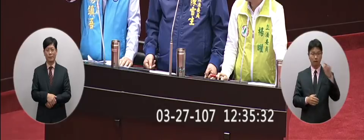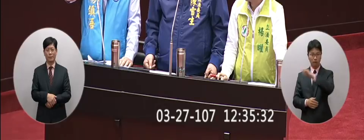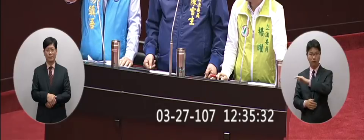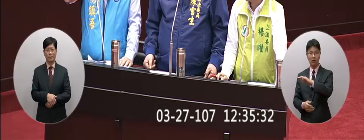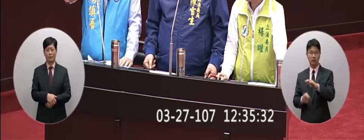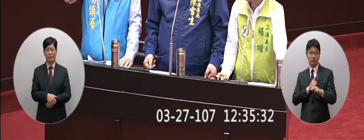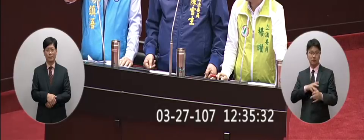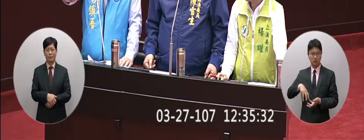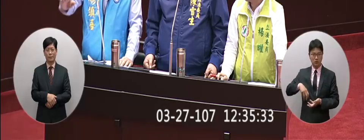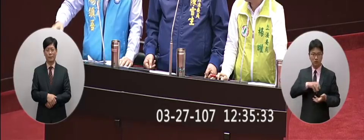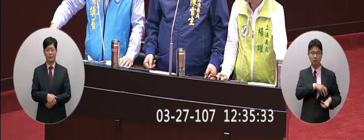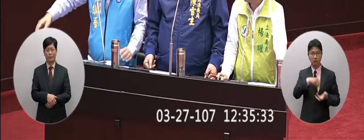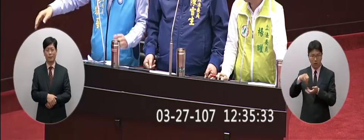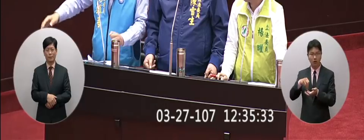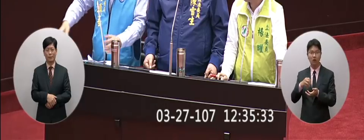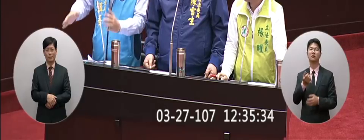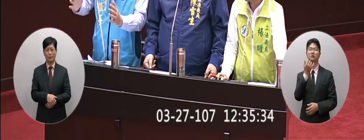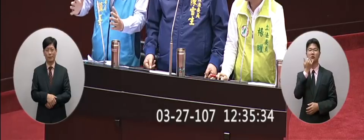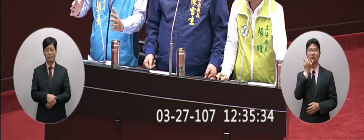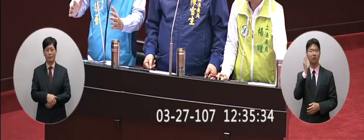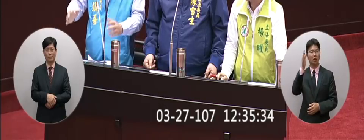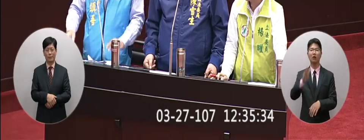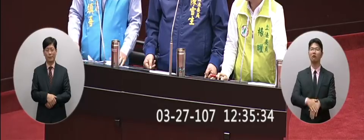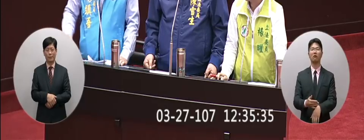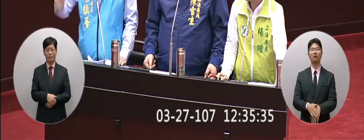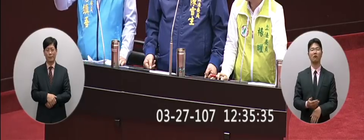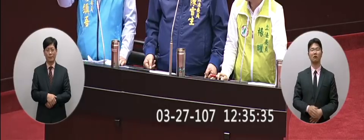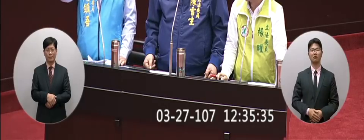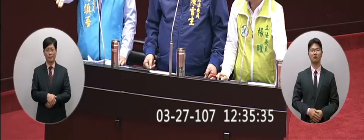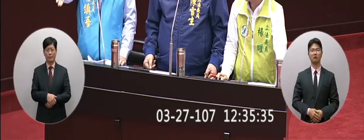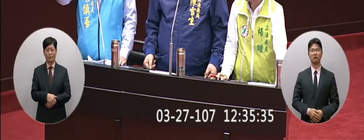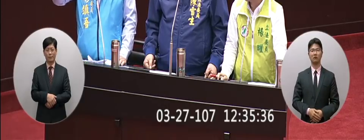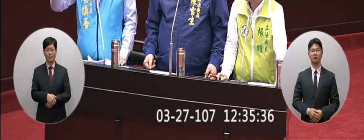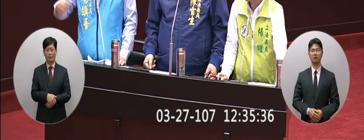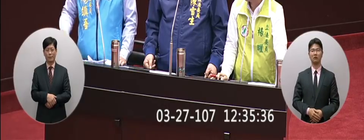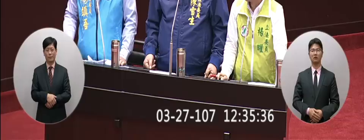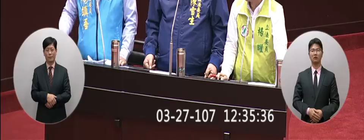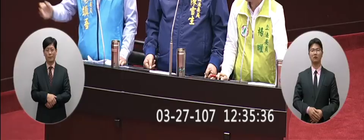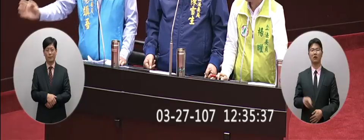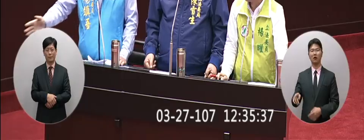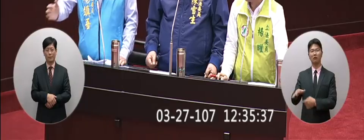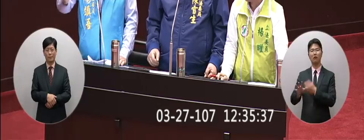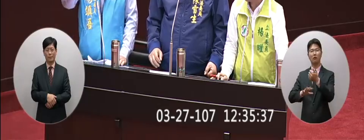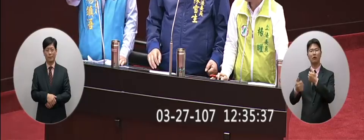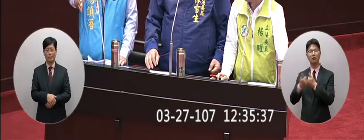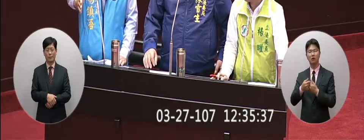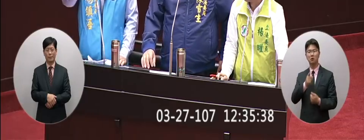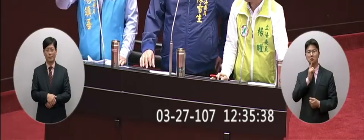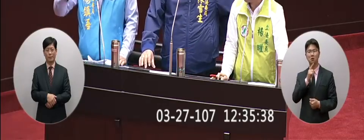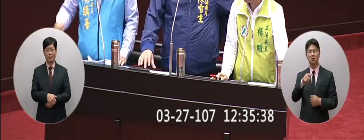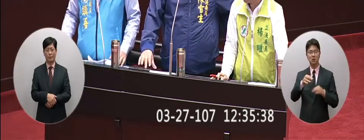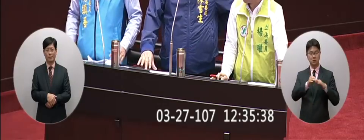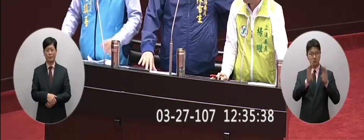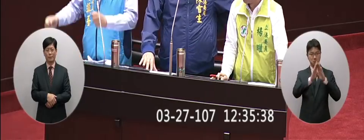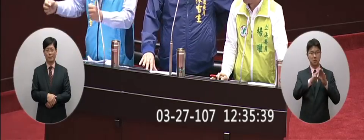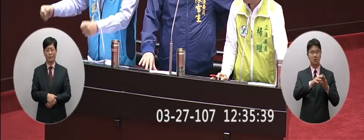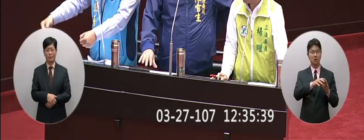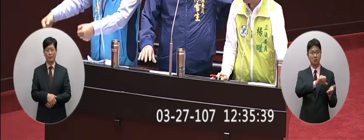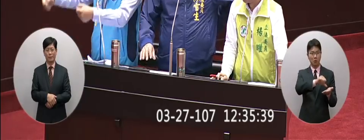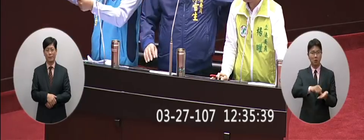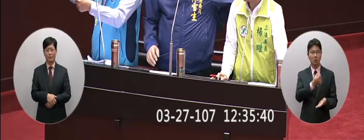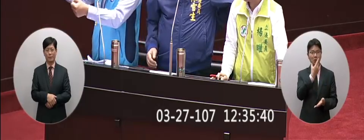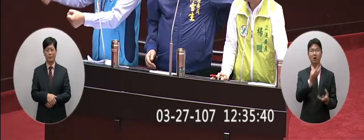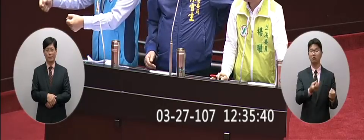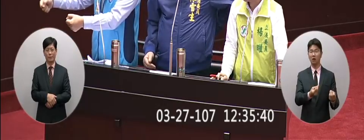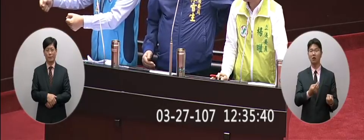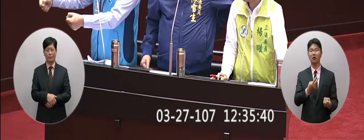不禁止。如果你上飞机，换句话说，农委会说金门不产花生，所以不能带到台湾来。可是你上